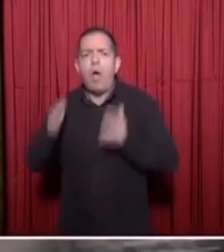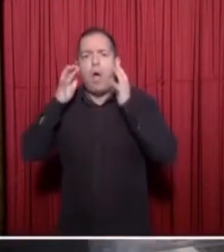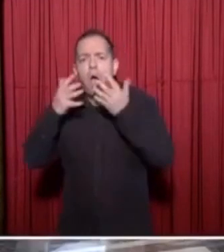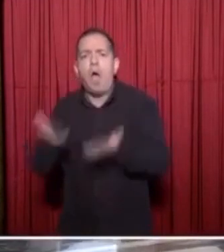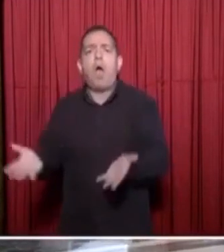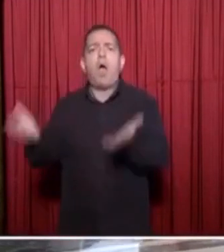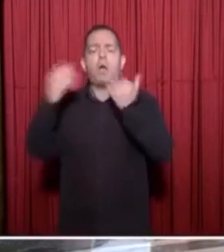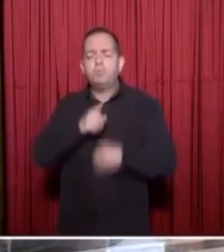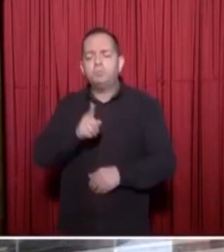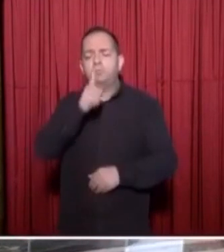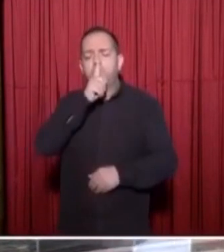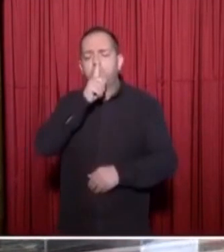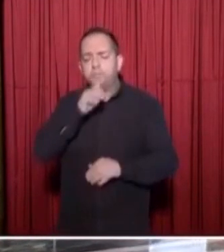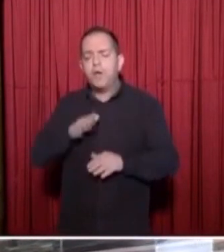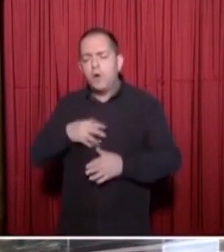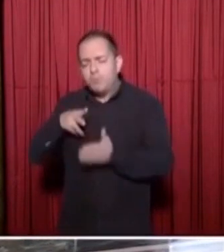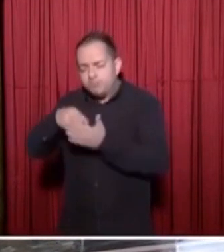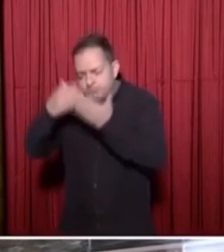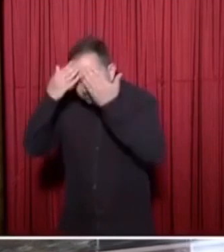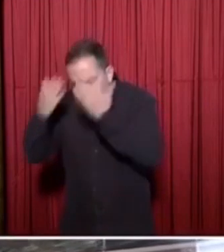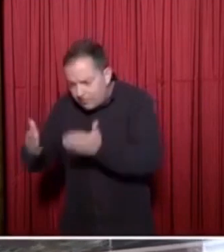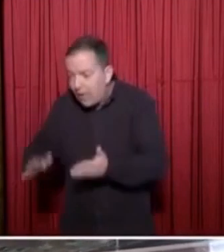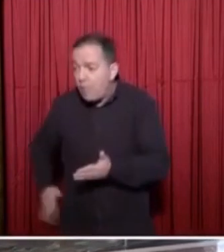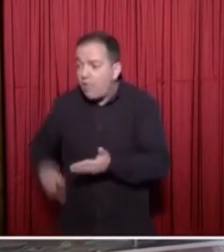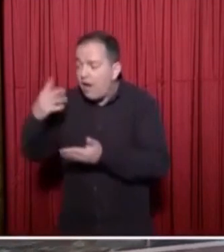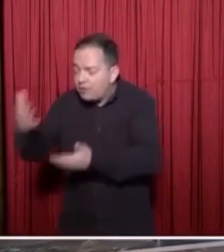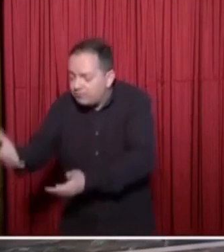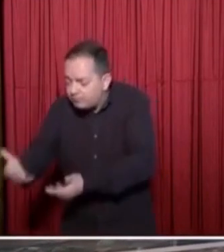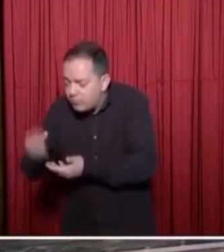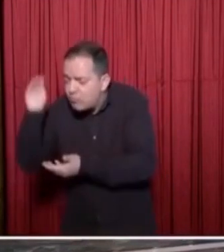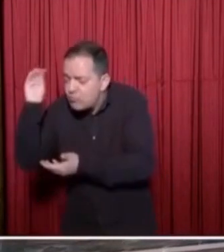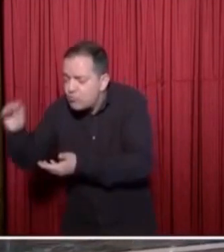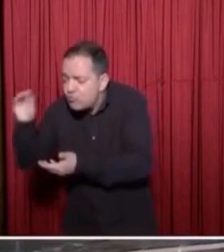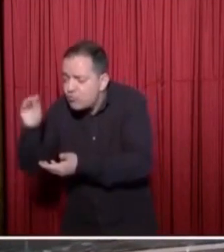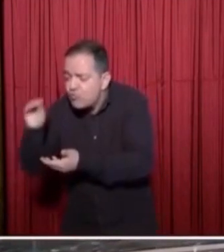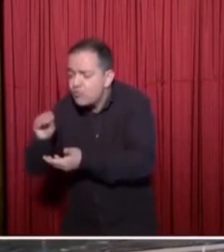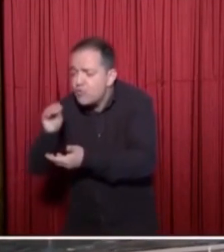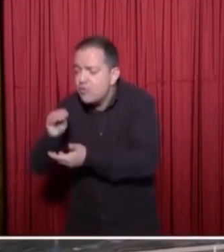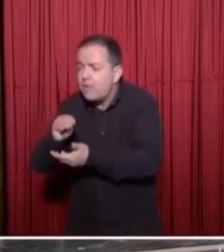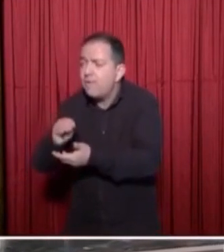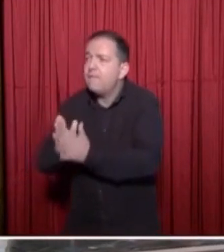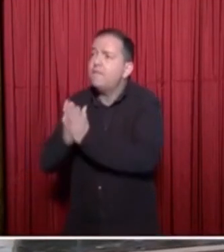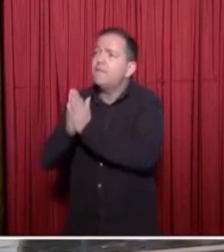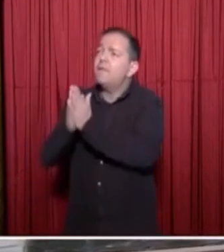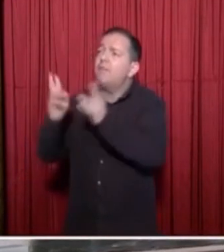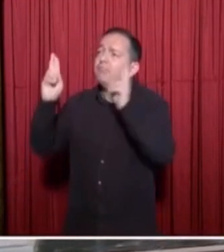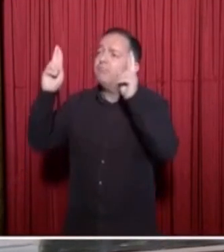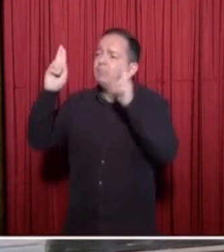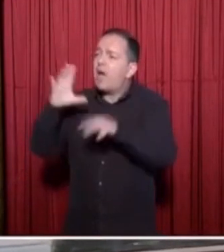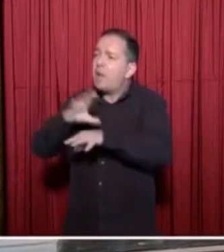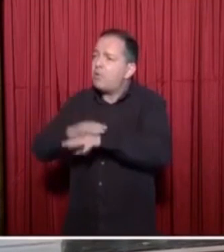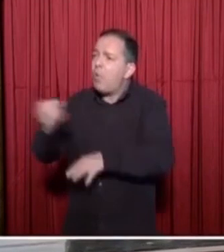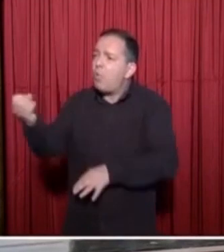σιγή δεόμενος προς πίπτωση πόθο ασπαζόμενος τους αχράντους πόδας, όπως μην την άφεσιν